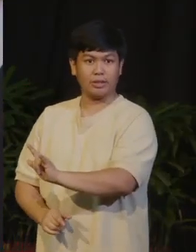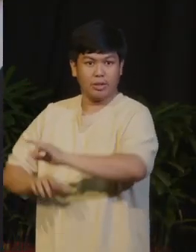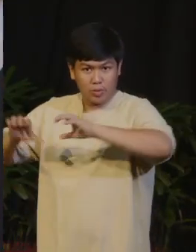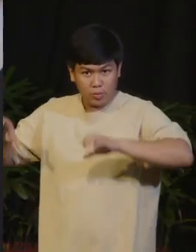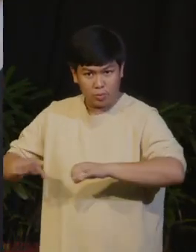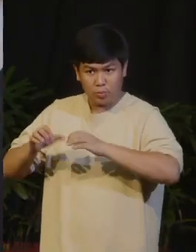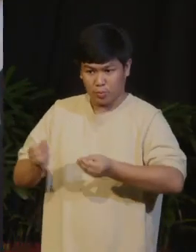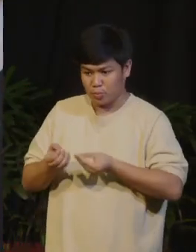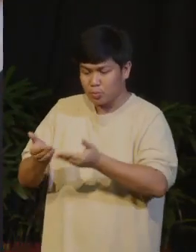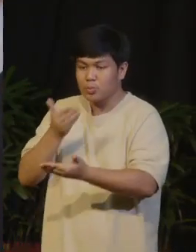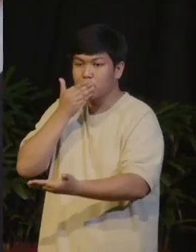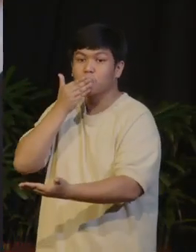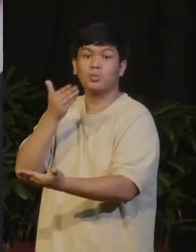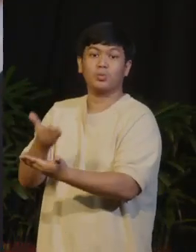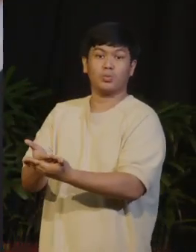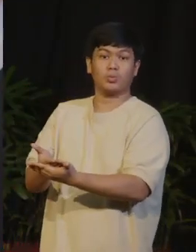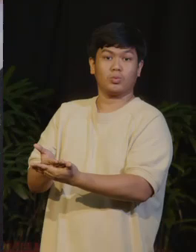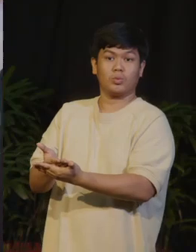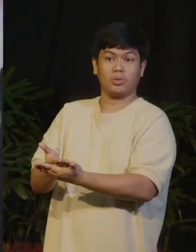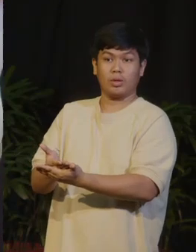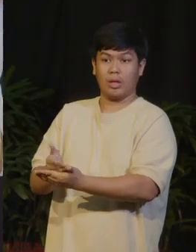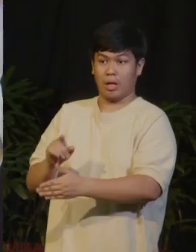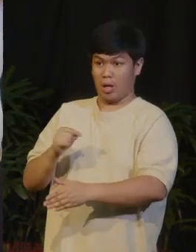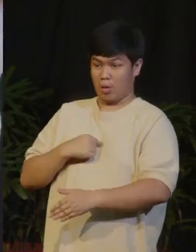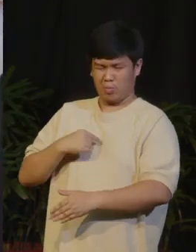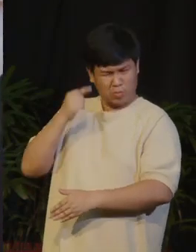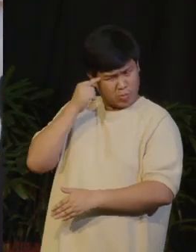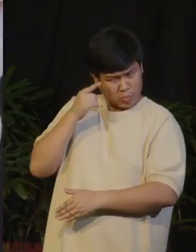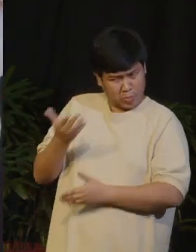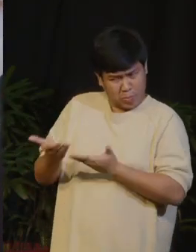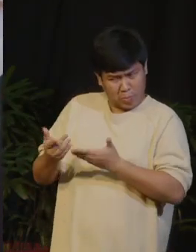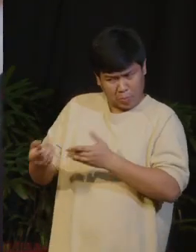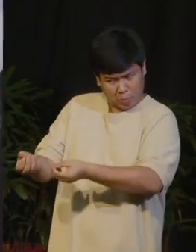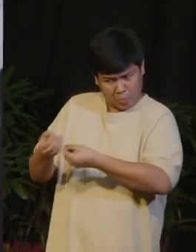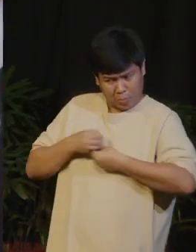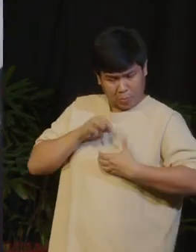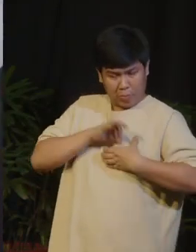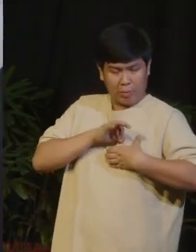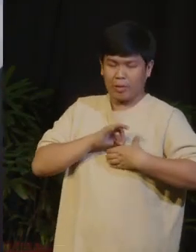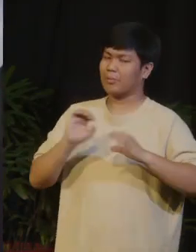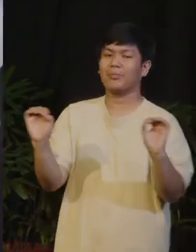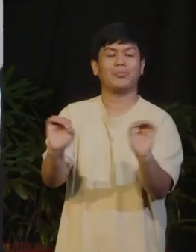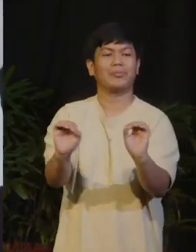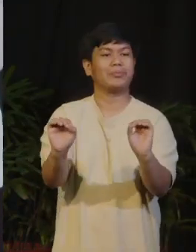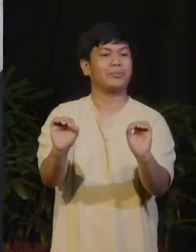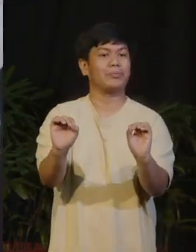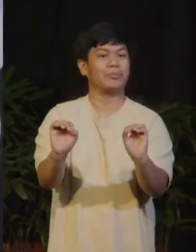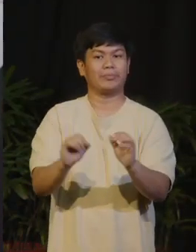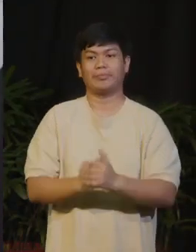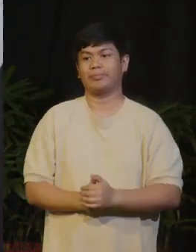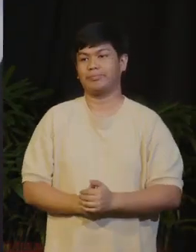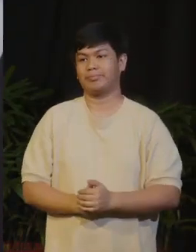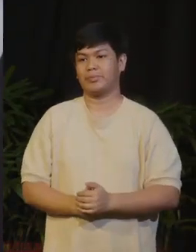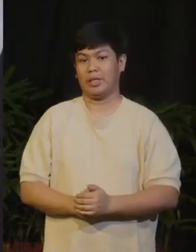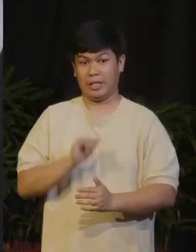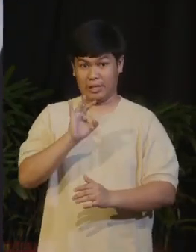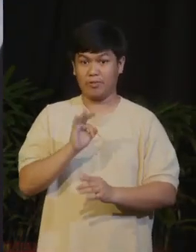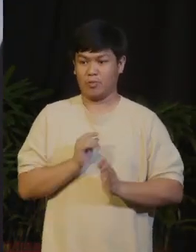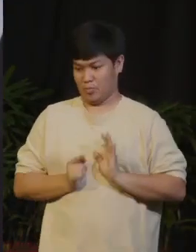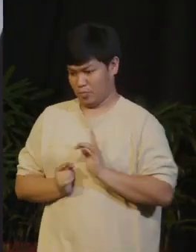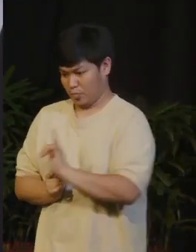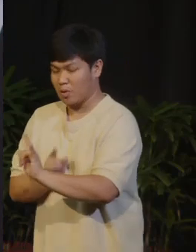lend expecting nothing in return, and your reward will be great, and you will be sons of the Most